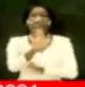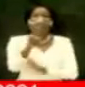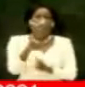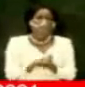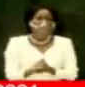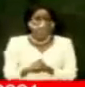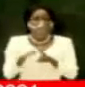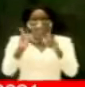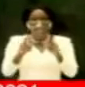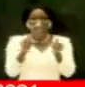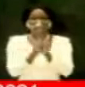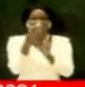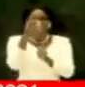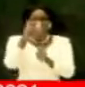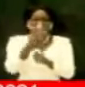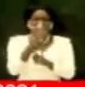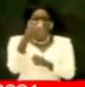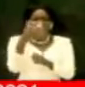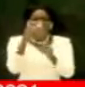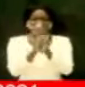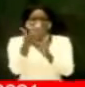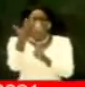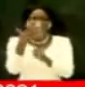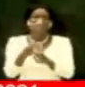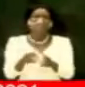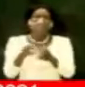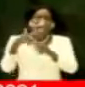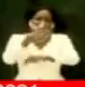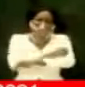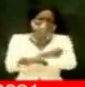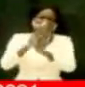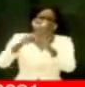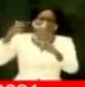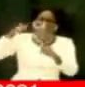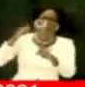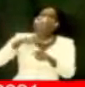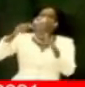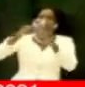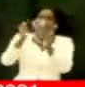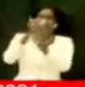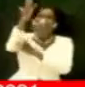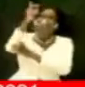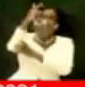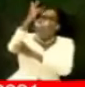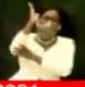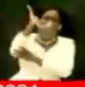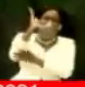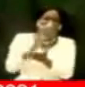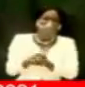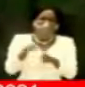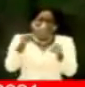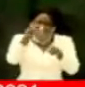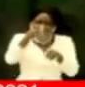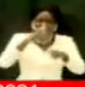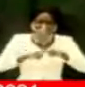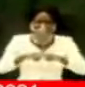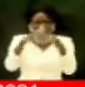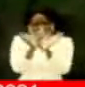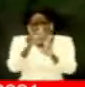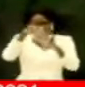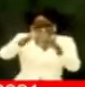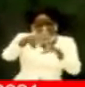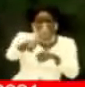anthu 13,015. Abaitsa dzulo loka asana kufika le 12 koloko so zina nuso mukozikala mu guru land amene ari mukabaitse mena kambira